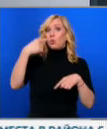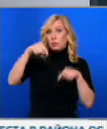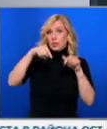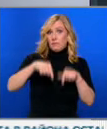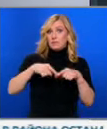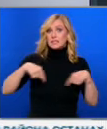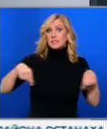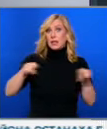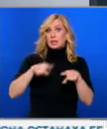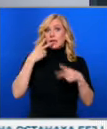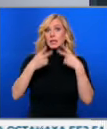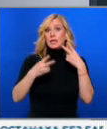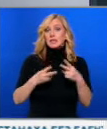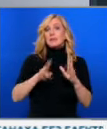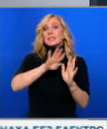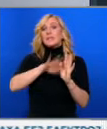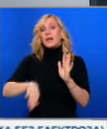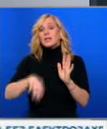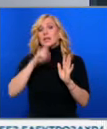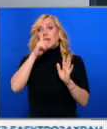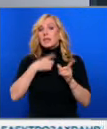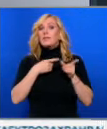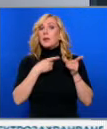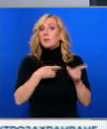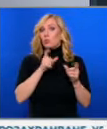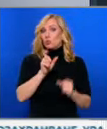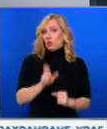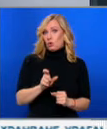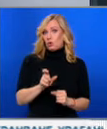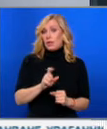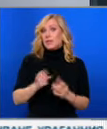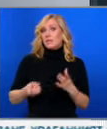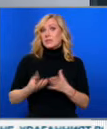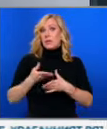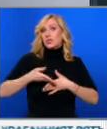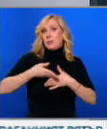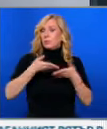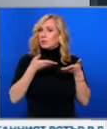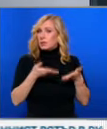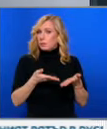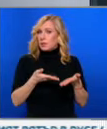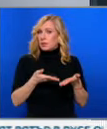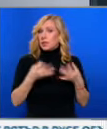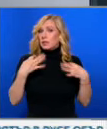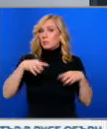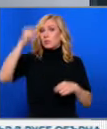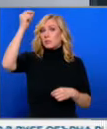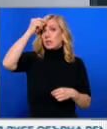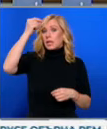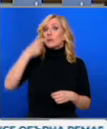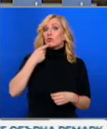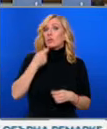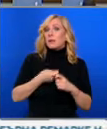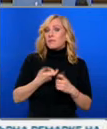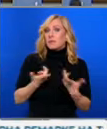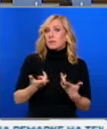зала гледаме свалянето на главния прокурор и Възраждане подкрепят Демократична България, какво ще